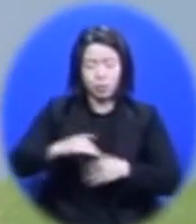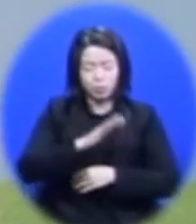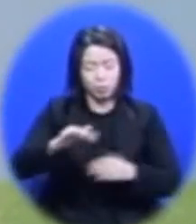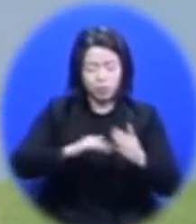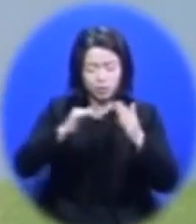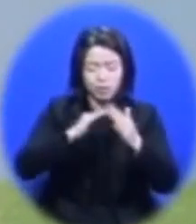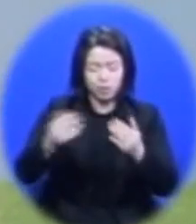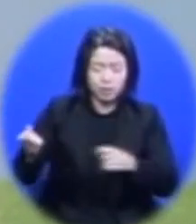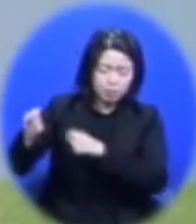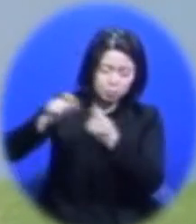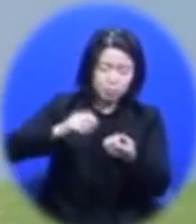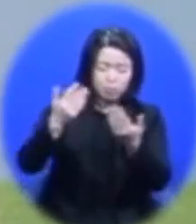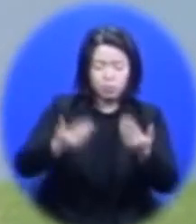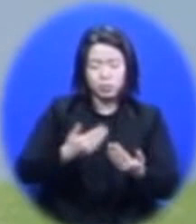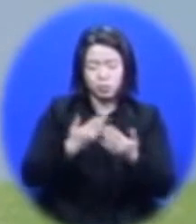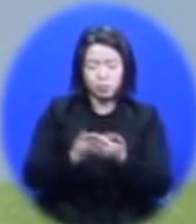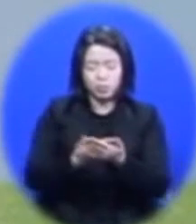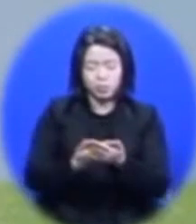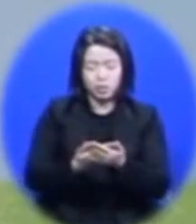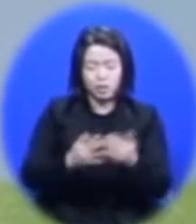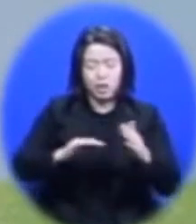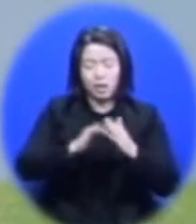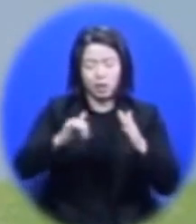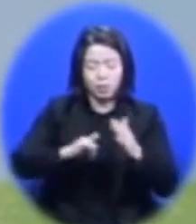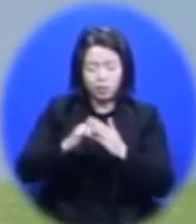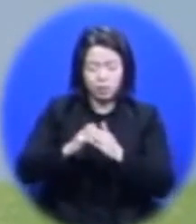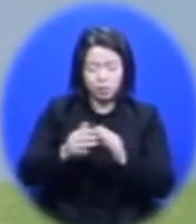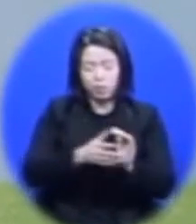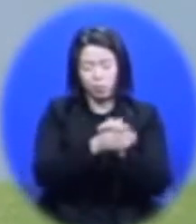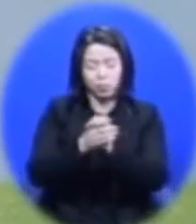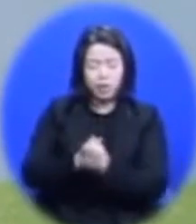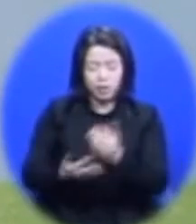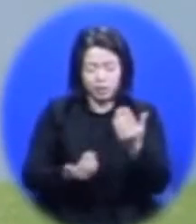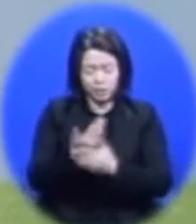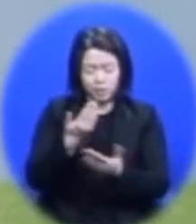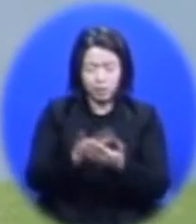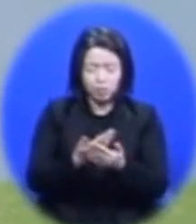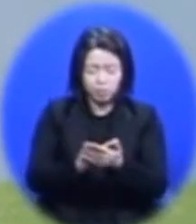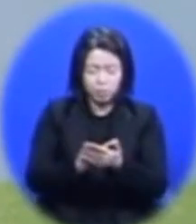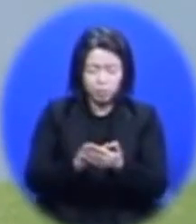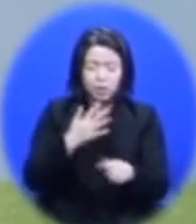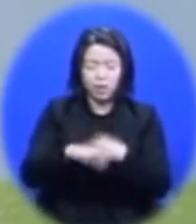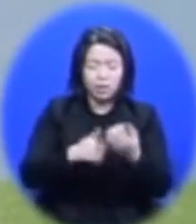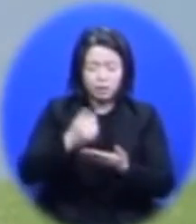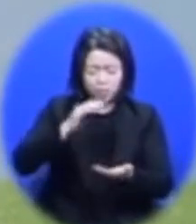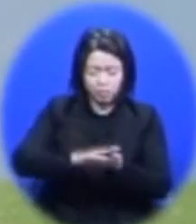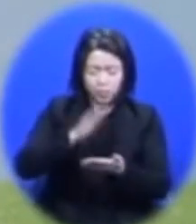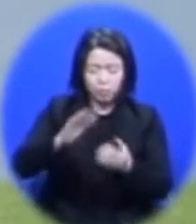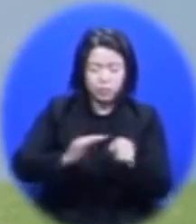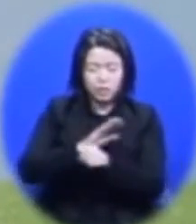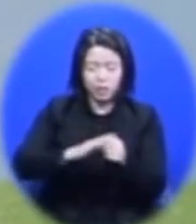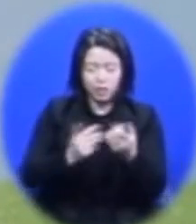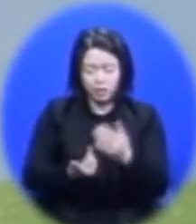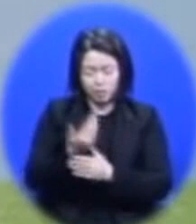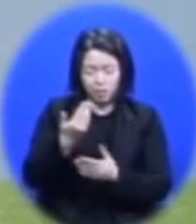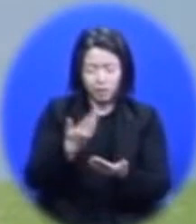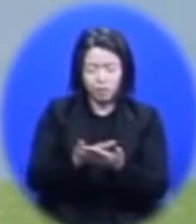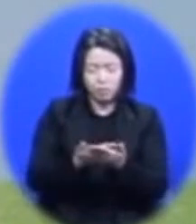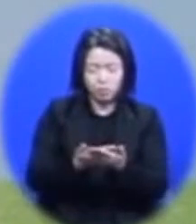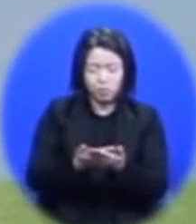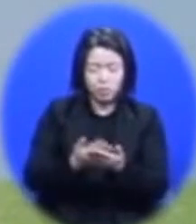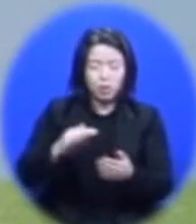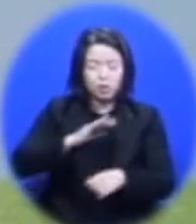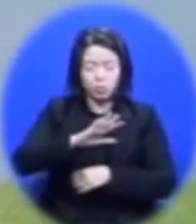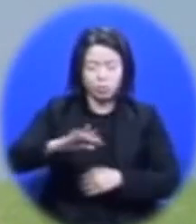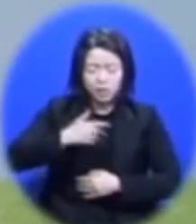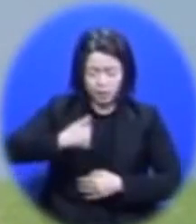안에 부어주소서. 가족 간의 화해가 일어나게 하시고 하나님 뜨거운 사랑이 일어나게 하소서. 우리의